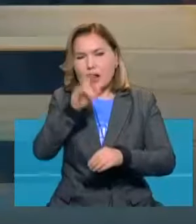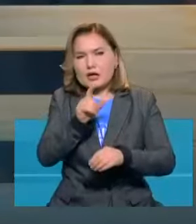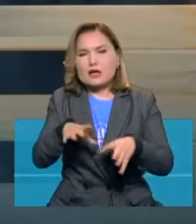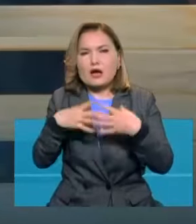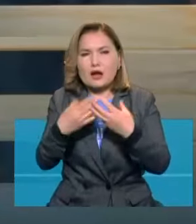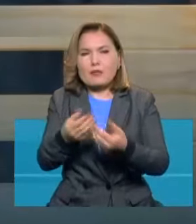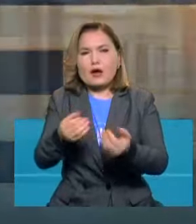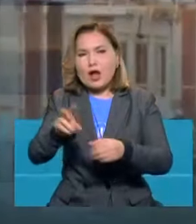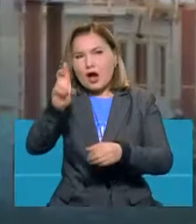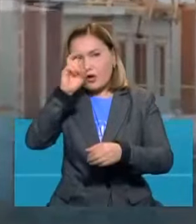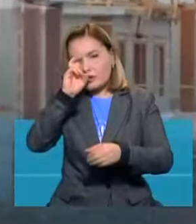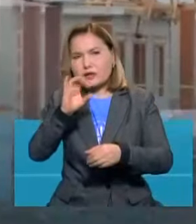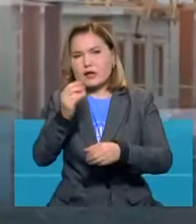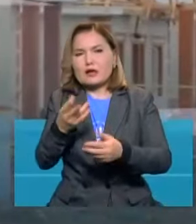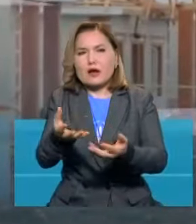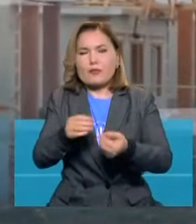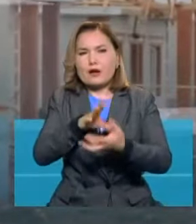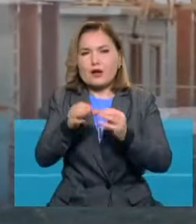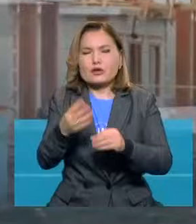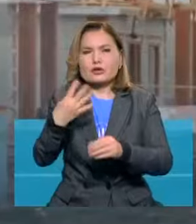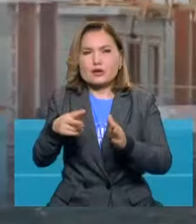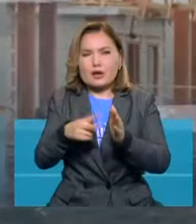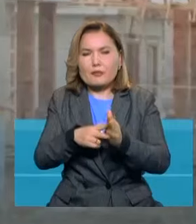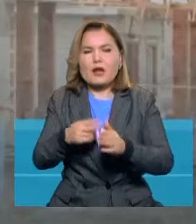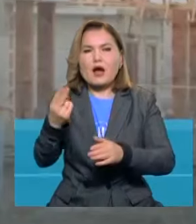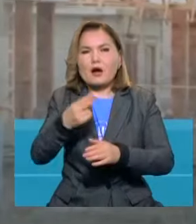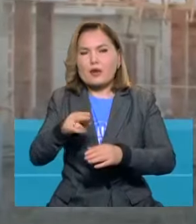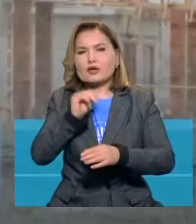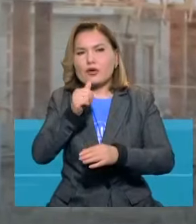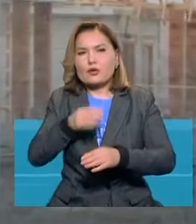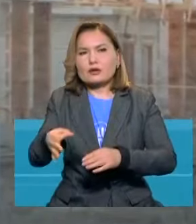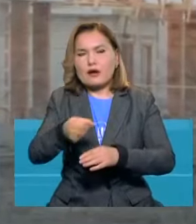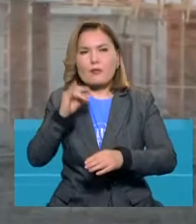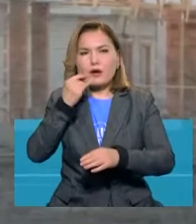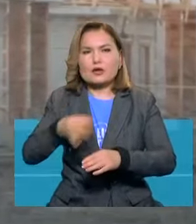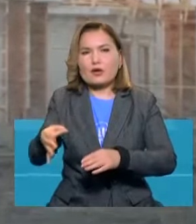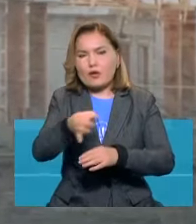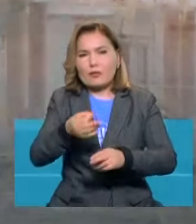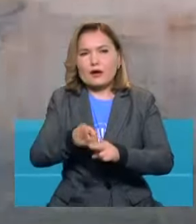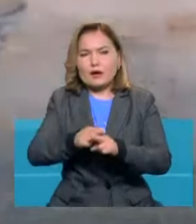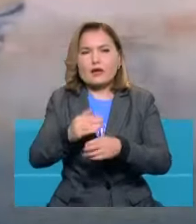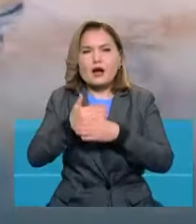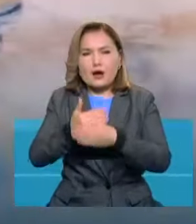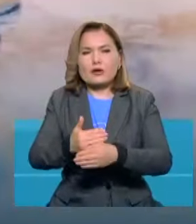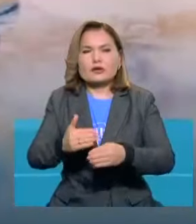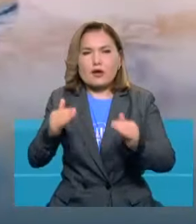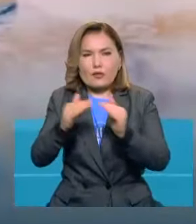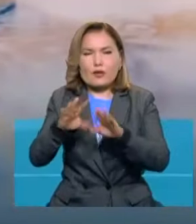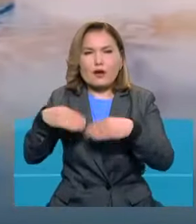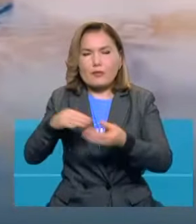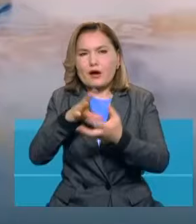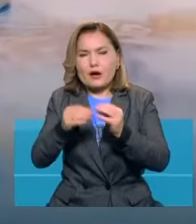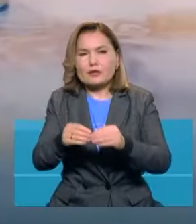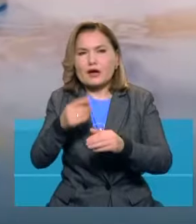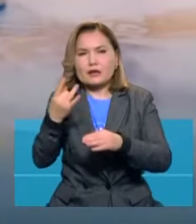семей получили господдержку после паводков. 49 семьям в Акмолинской, Костанайской и Павлодарской областях предоставили жилье взамен разрушенного. Единовременную